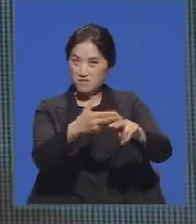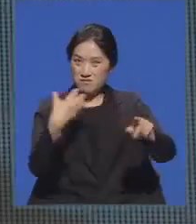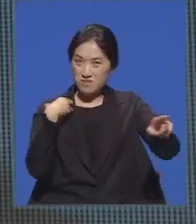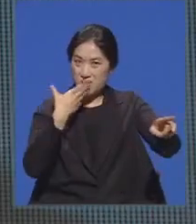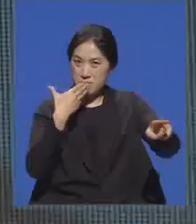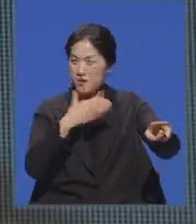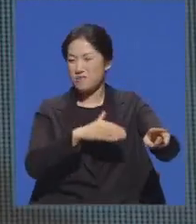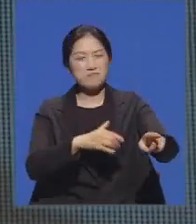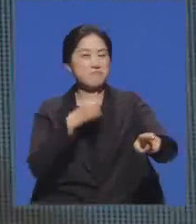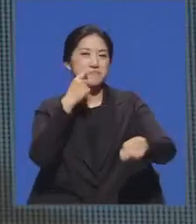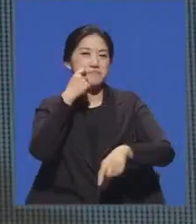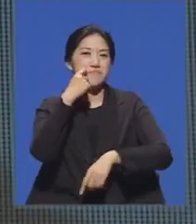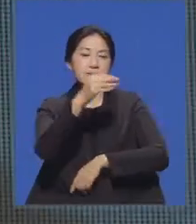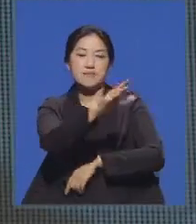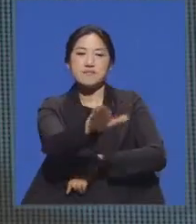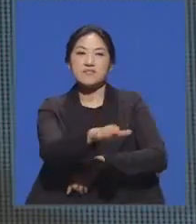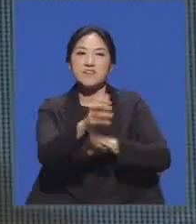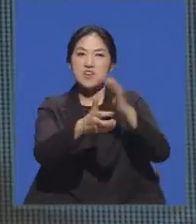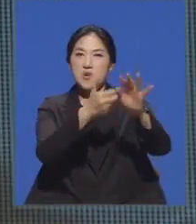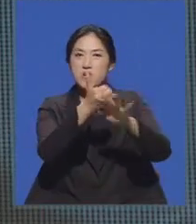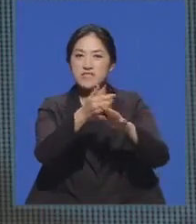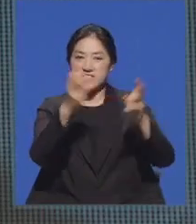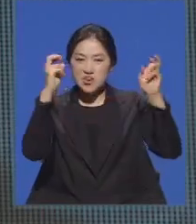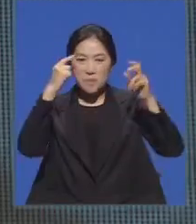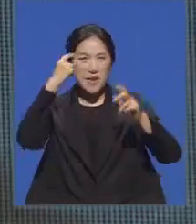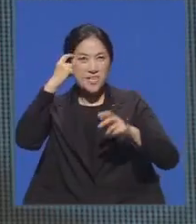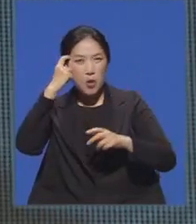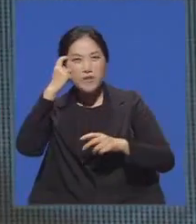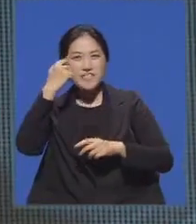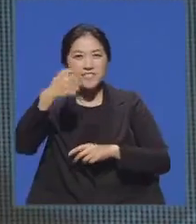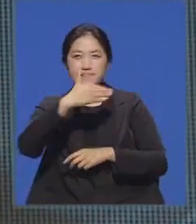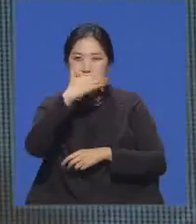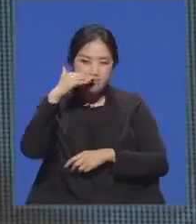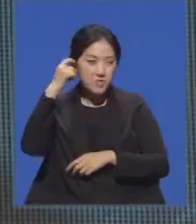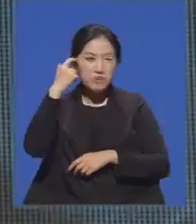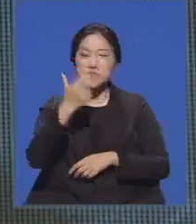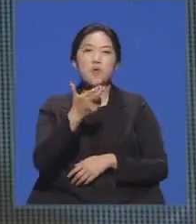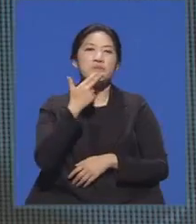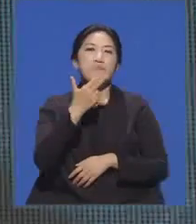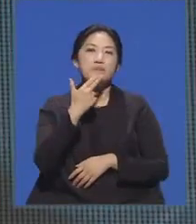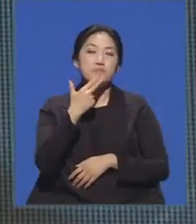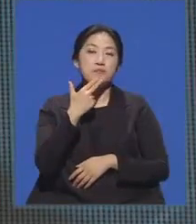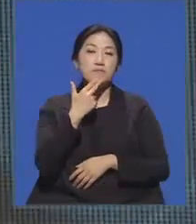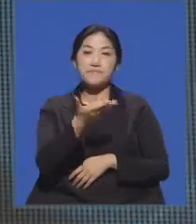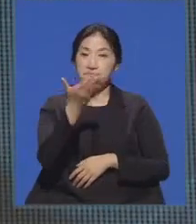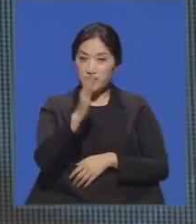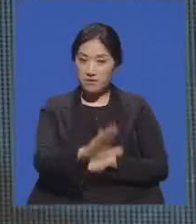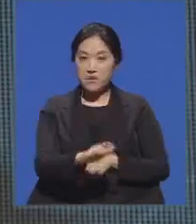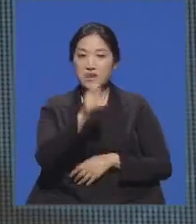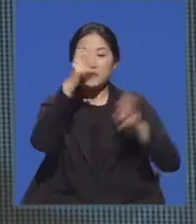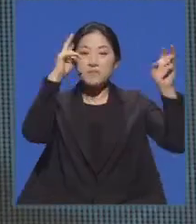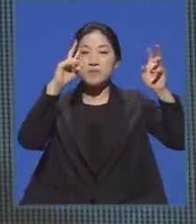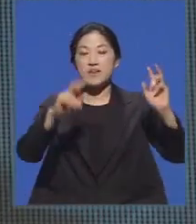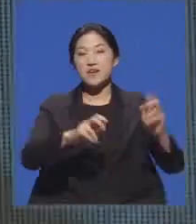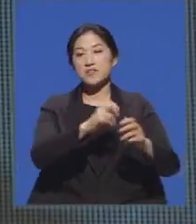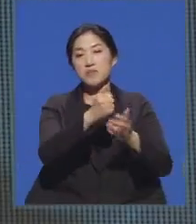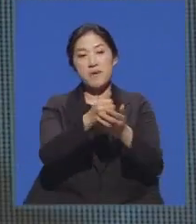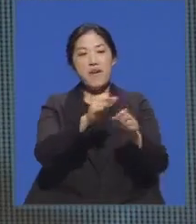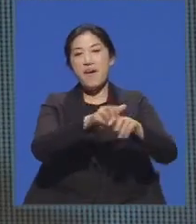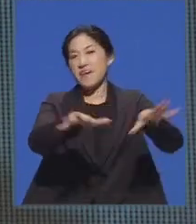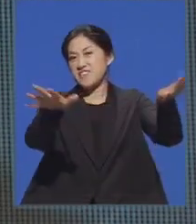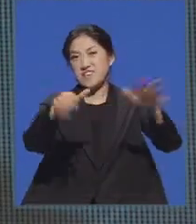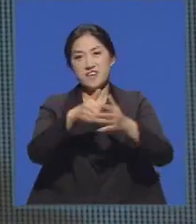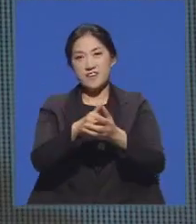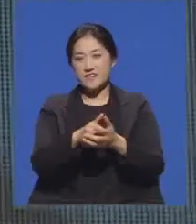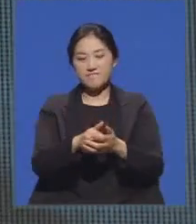그 사람들한테는 혁신, 또 기업가 정신 이런 거 없습니다. 그렇지만 저는 재벌 대기업의 해체를